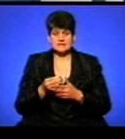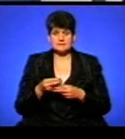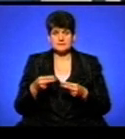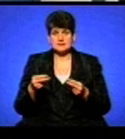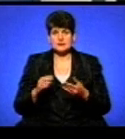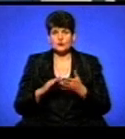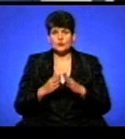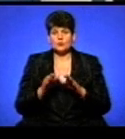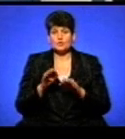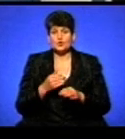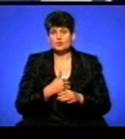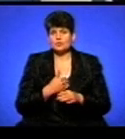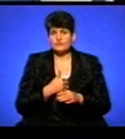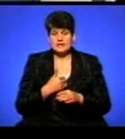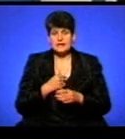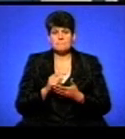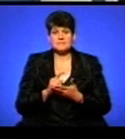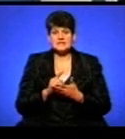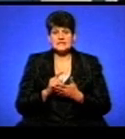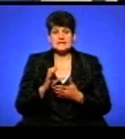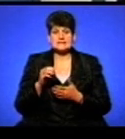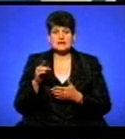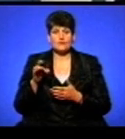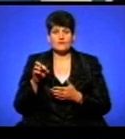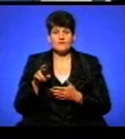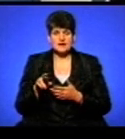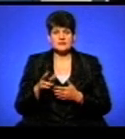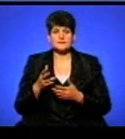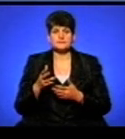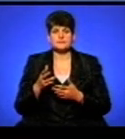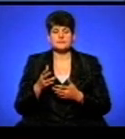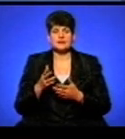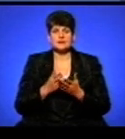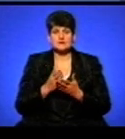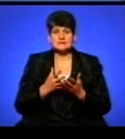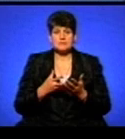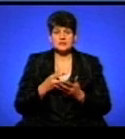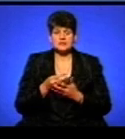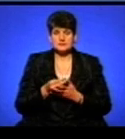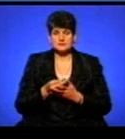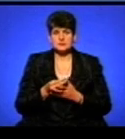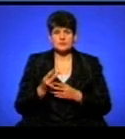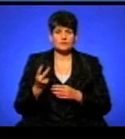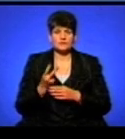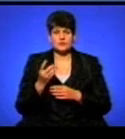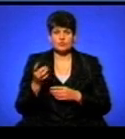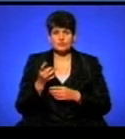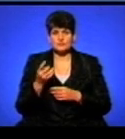про добровільне пенсійне страхування з фіскальною службою, сплативши за подвійному